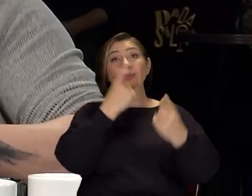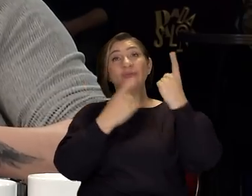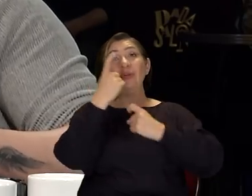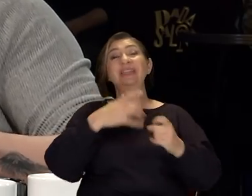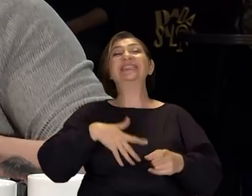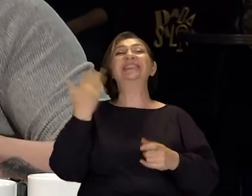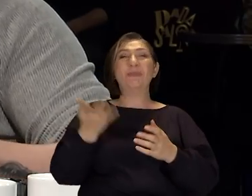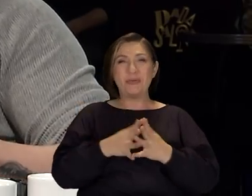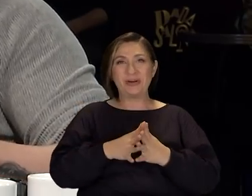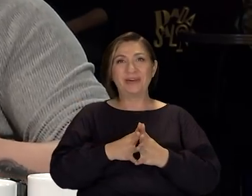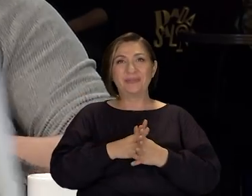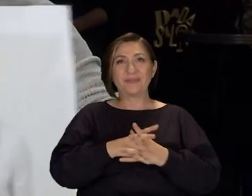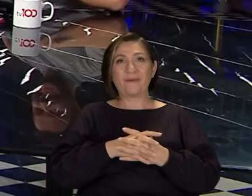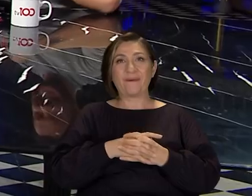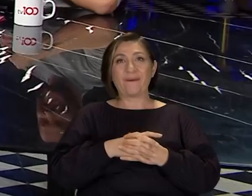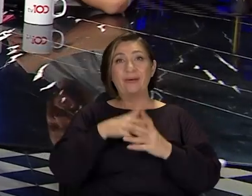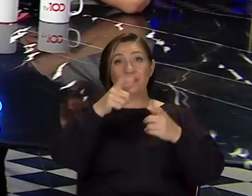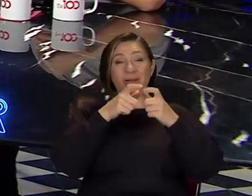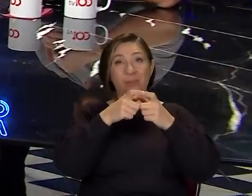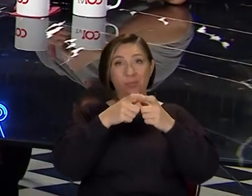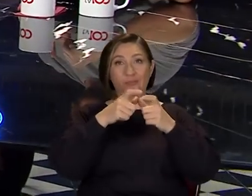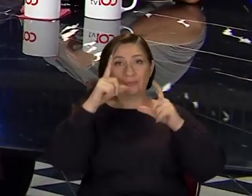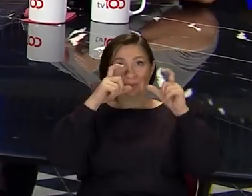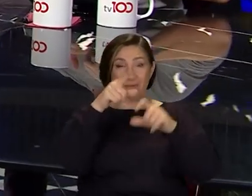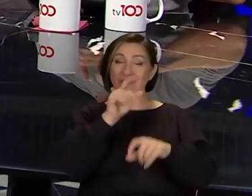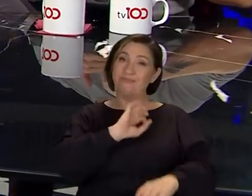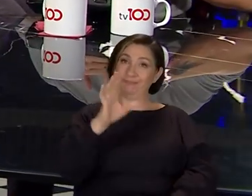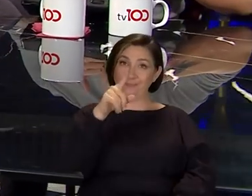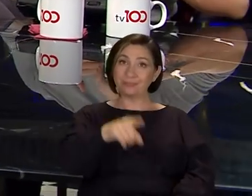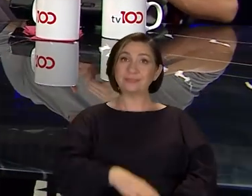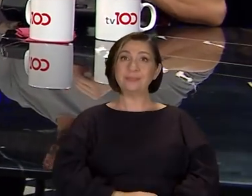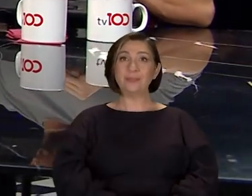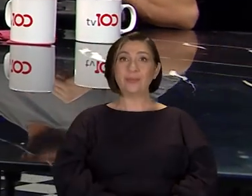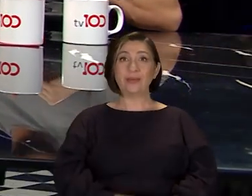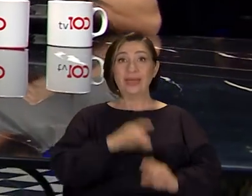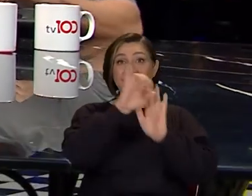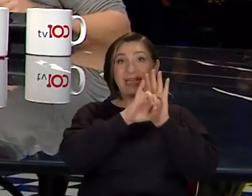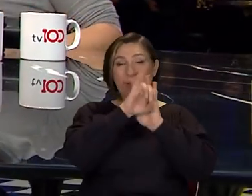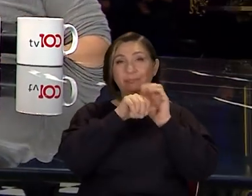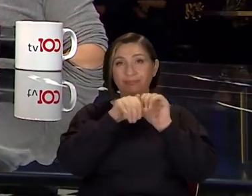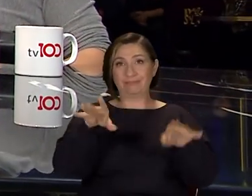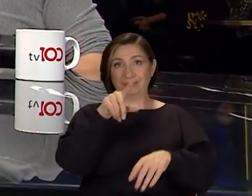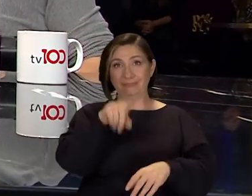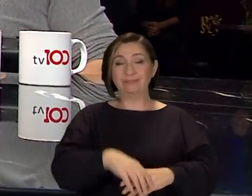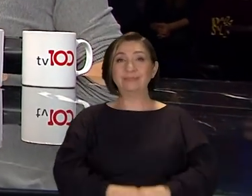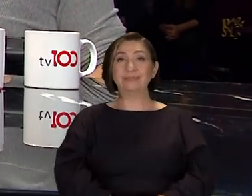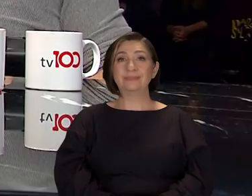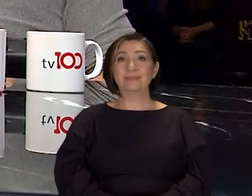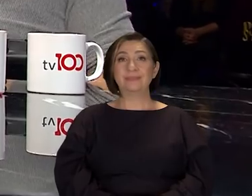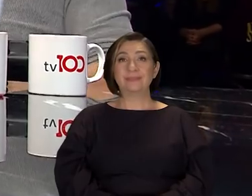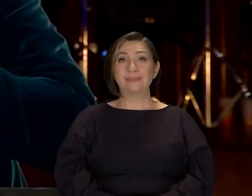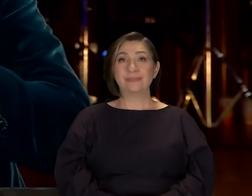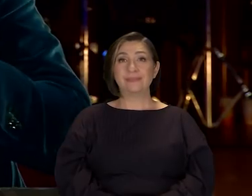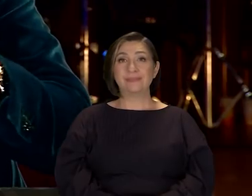karşılaşmak mesela bu albümdeki fotoğraf çok güzel. Bunlar senin Instagram'ından. Evet abi. Ondan sonra güzel